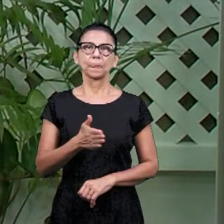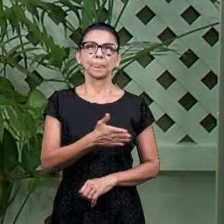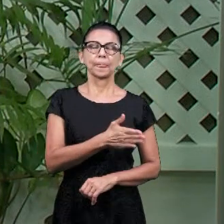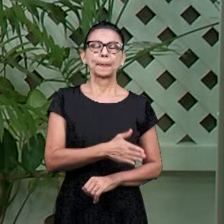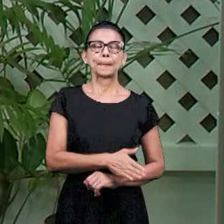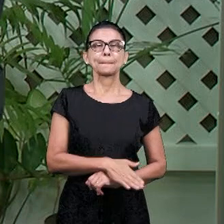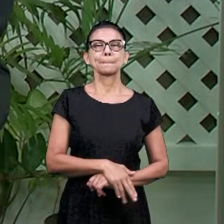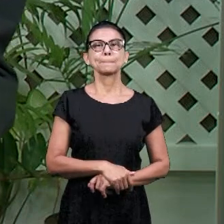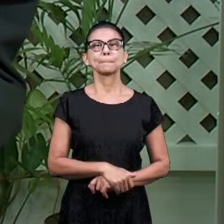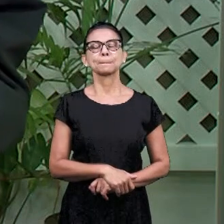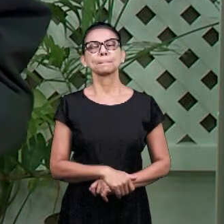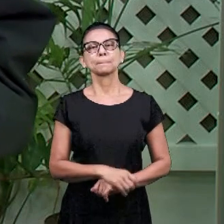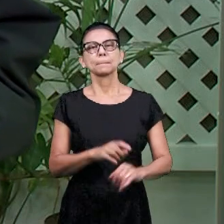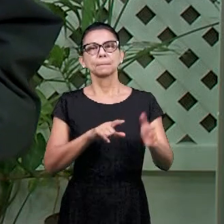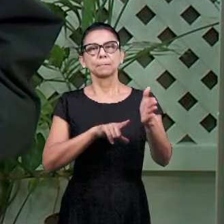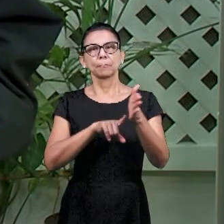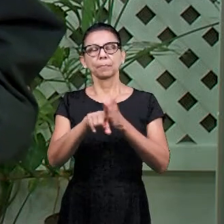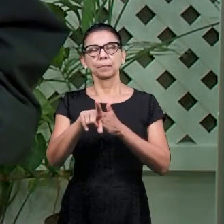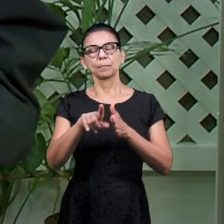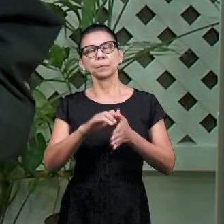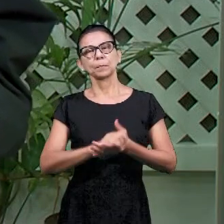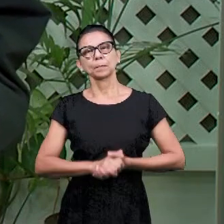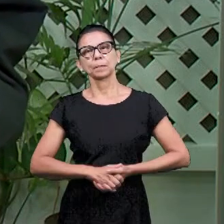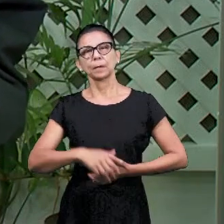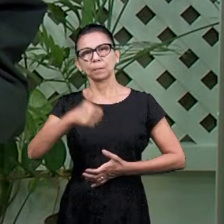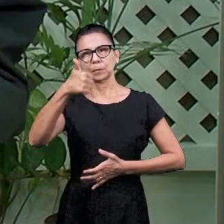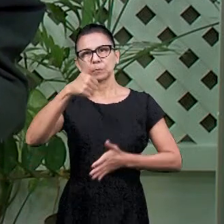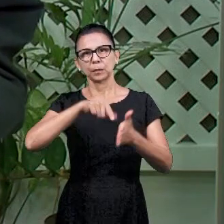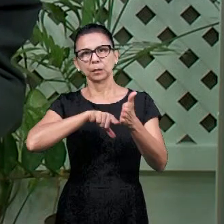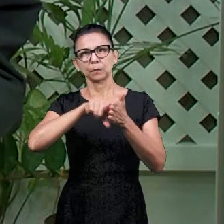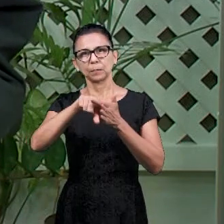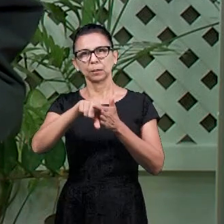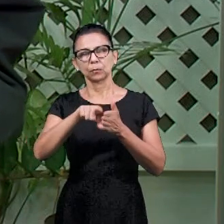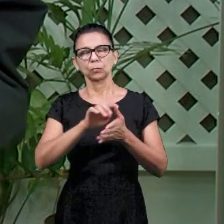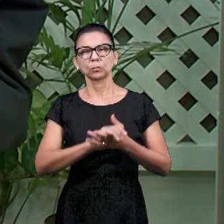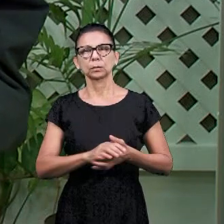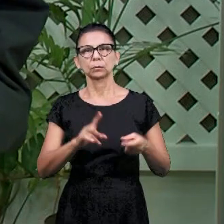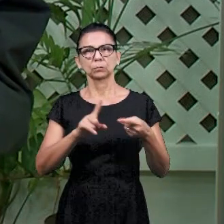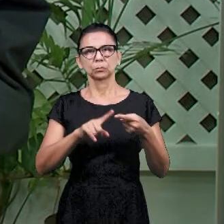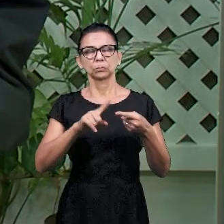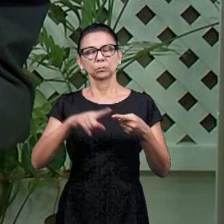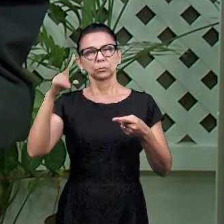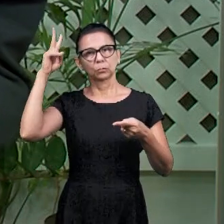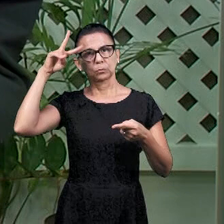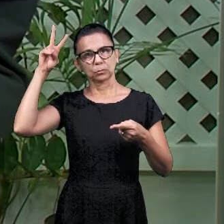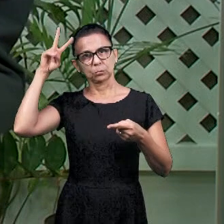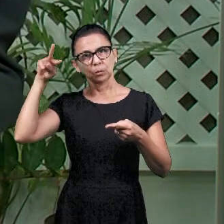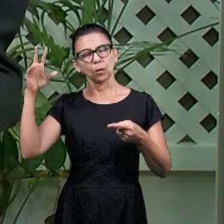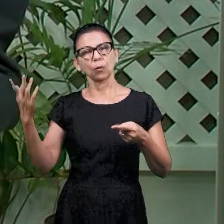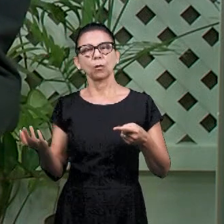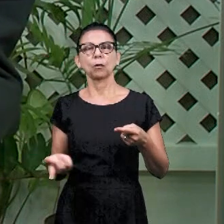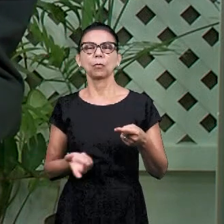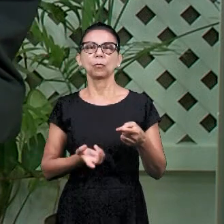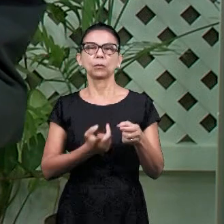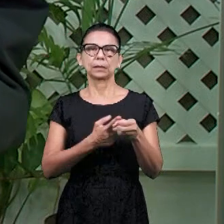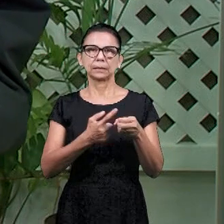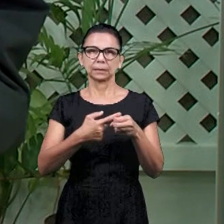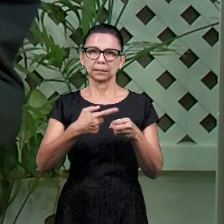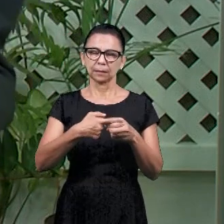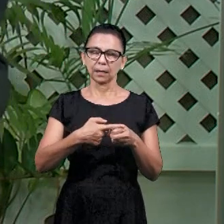question a été montrée déjà. La première question, l'aspect